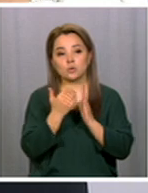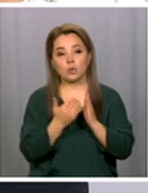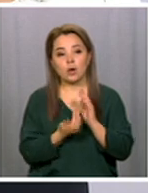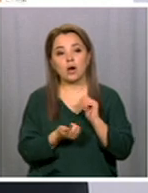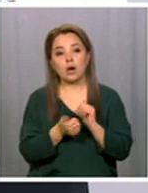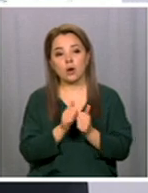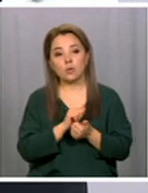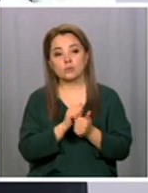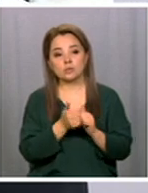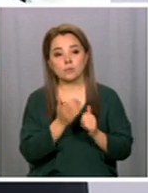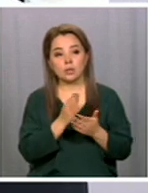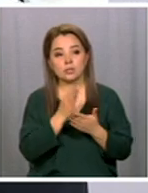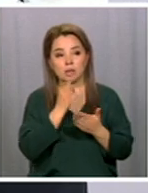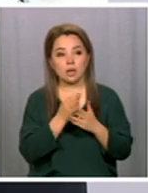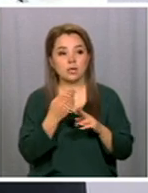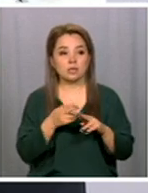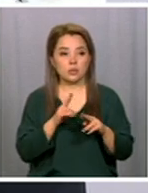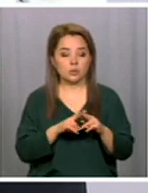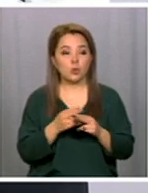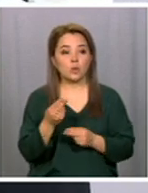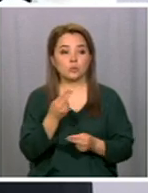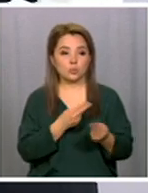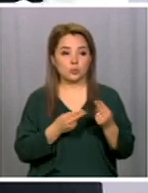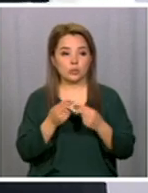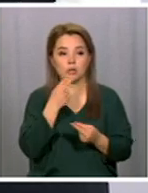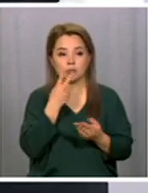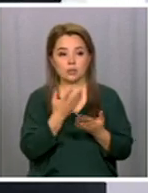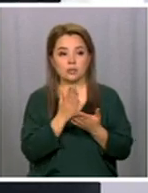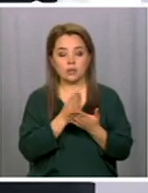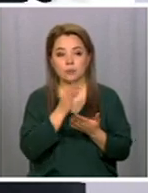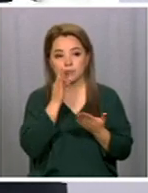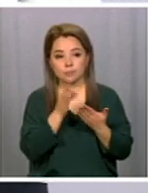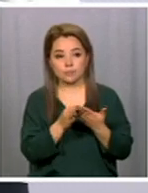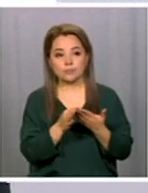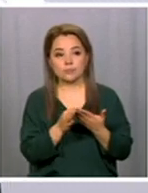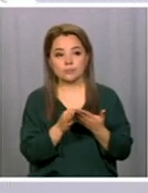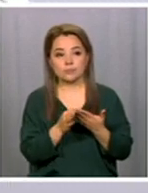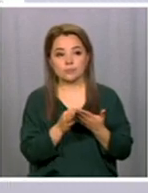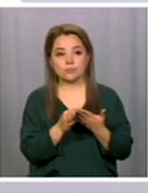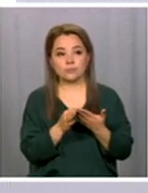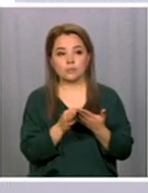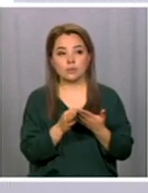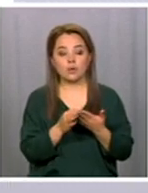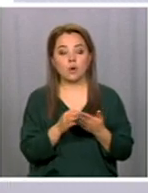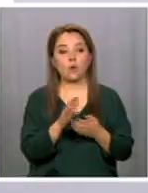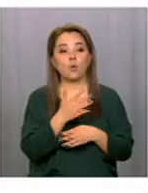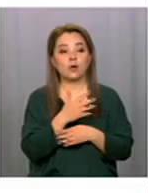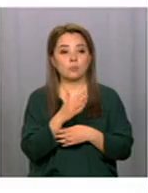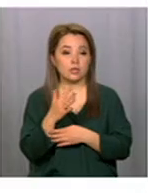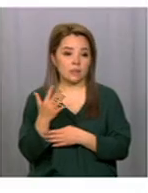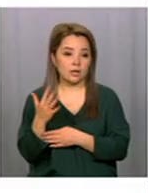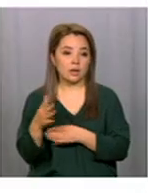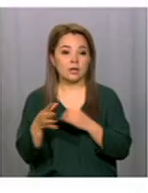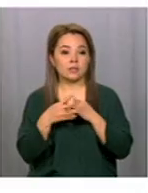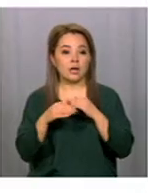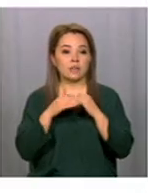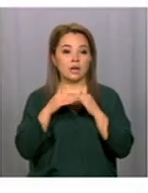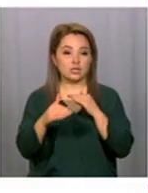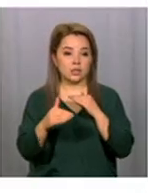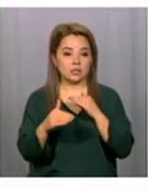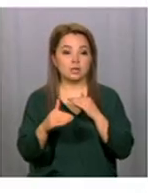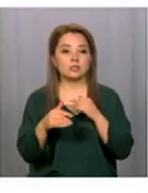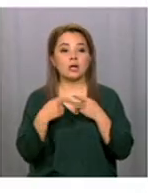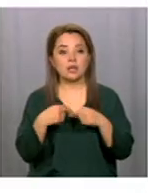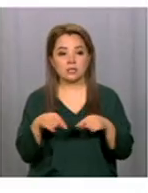отырады. Яғни, суретте байқап қарап отырғандарыңыздай, орманды, далалы жерлерде